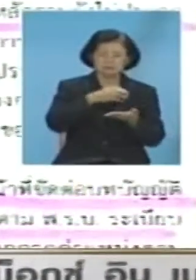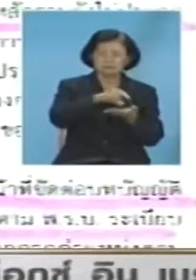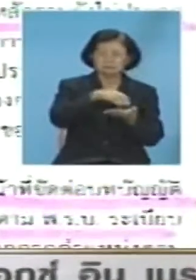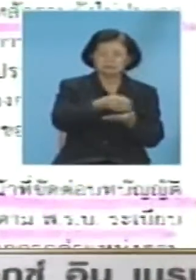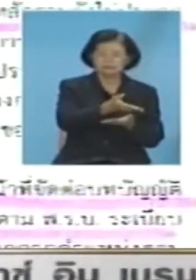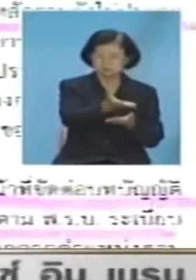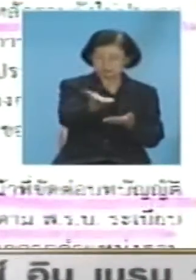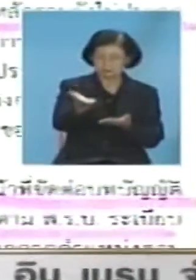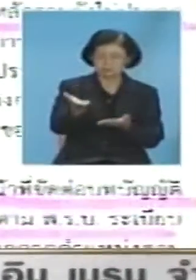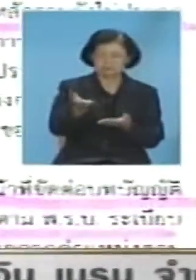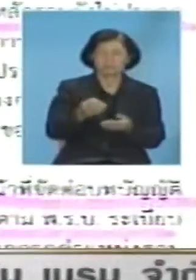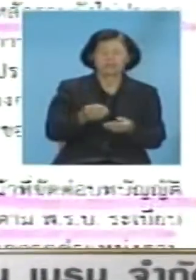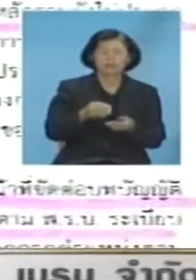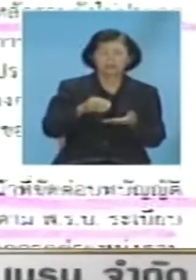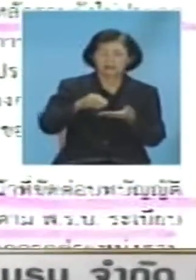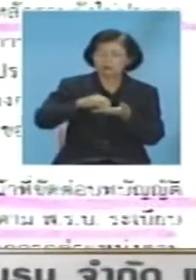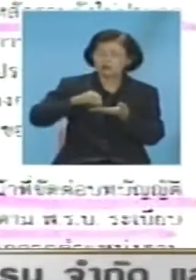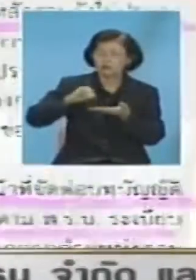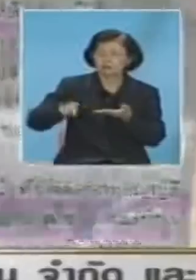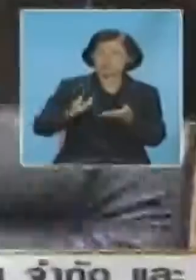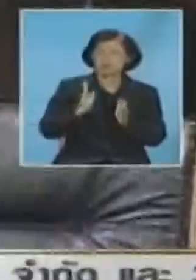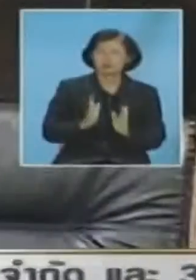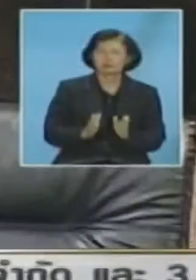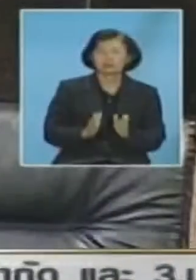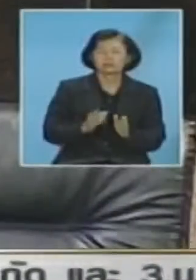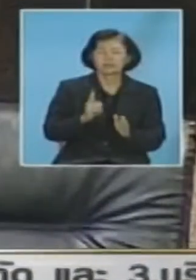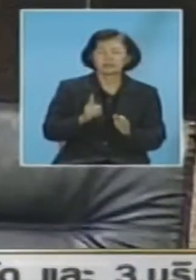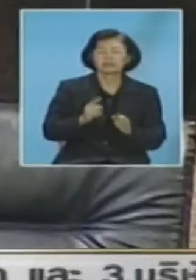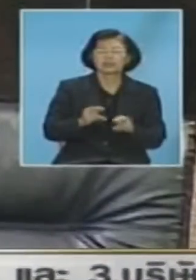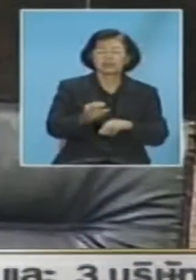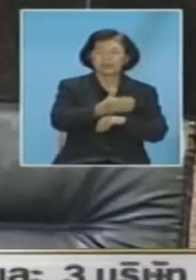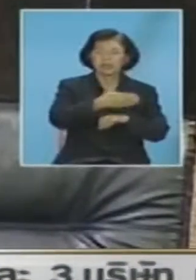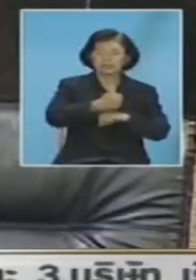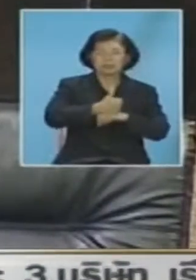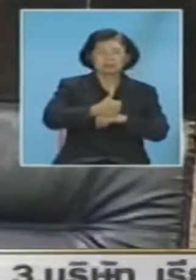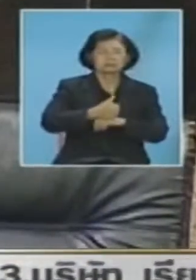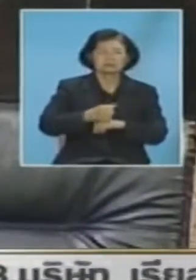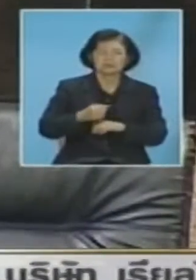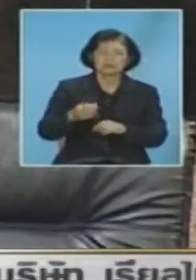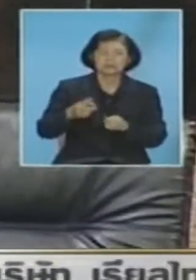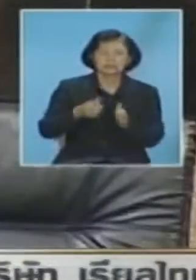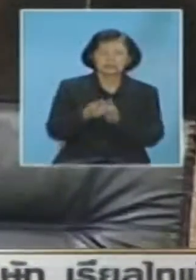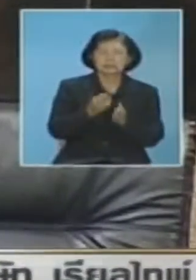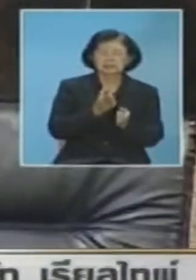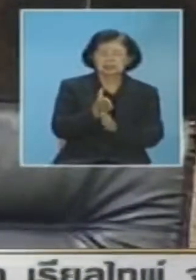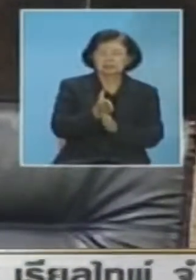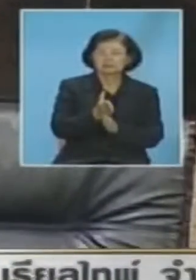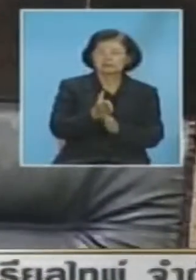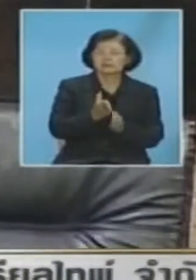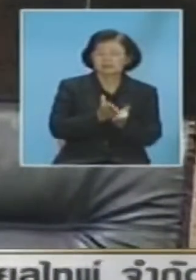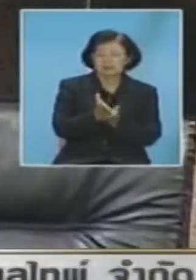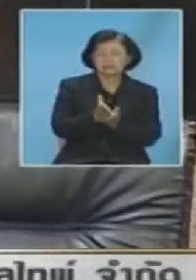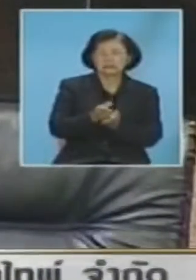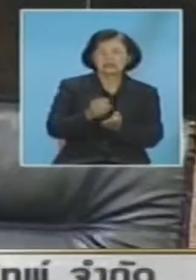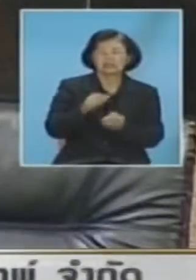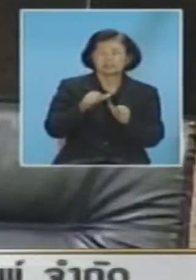ค่ะว่าการถอดถอนผู้ดำรงตำแหน่งทางการเมืองที่จะนำไปสู่การตัดสิทธิ์ในการดำรงตำแหน่งทางการเมือง